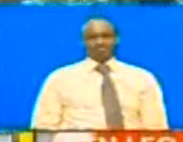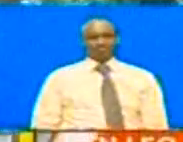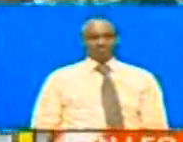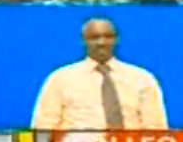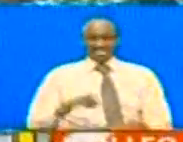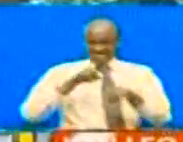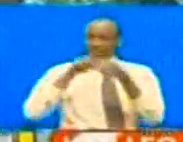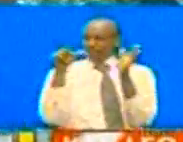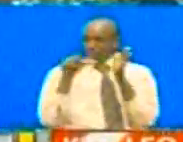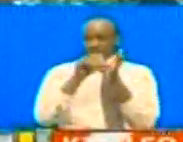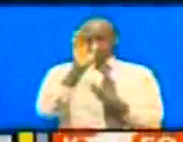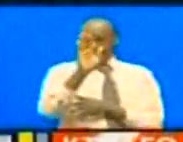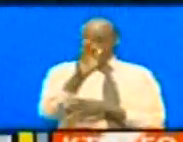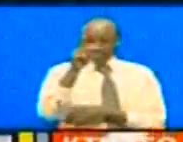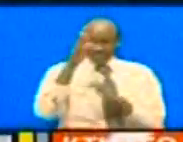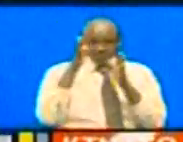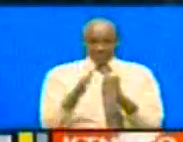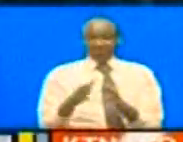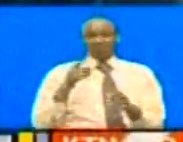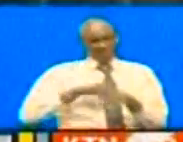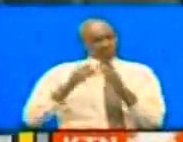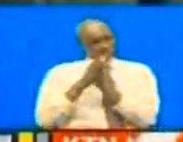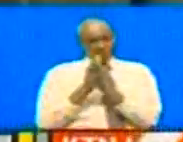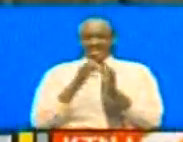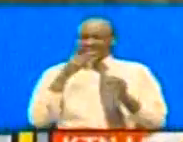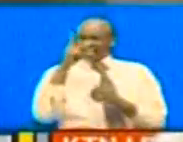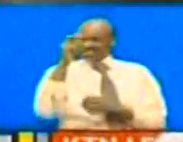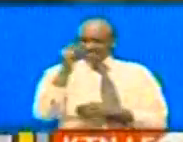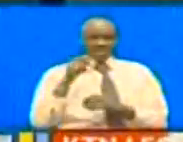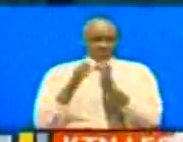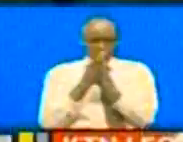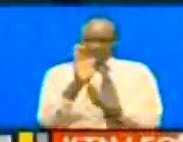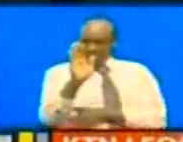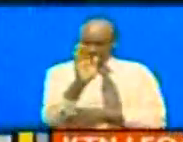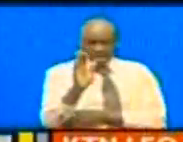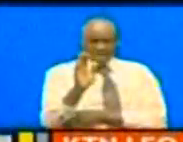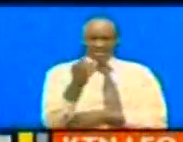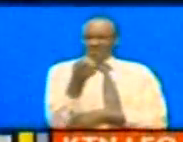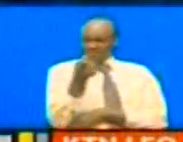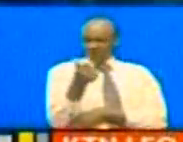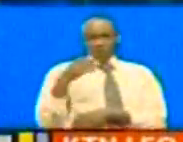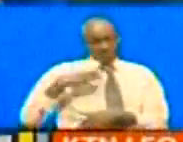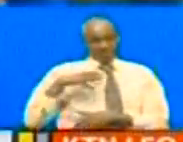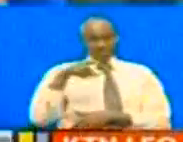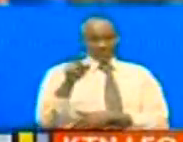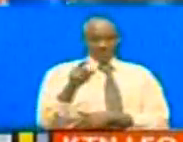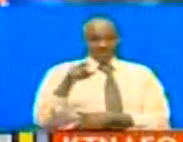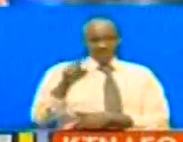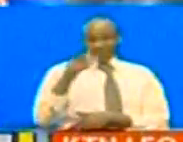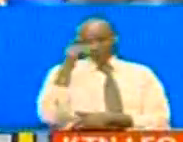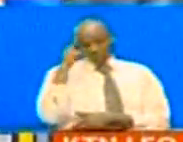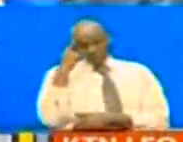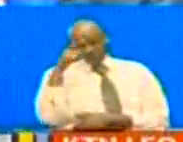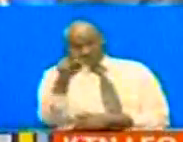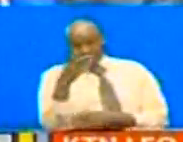Wakati shida zake kijana Austin Kosasia zilipoangaziwa na runinga ya KTN, ni wachache akiwemo yeye waliofikiria